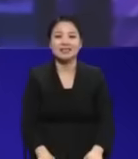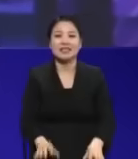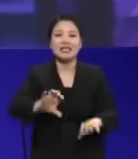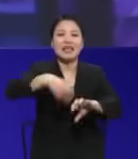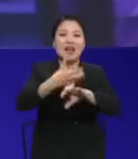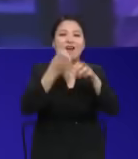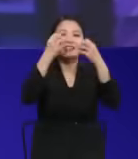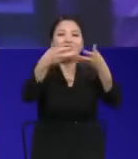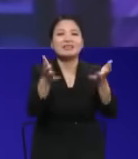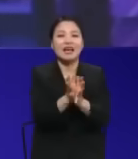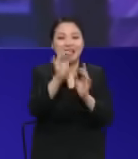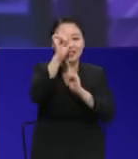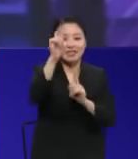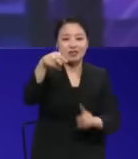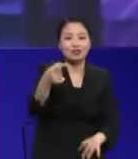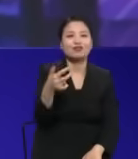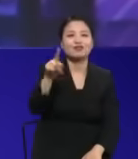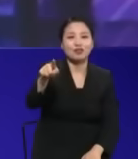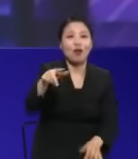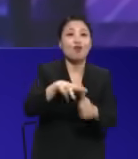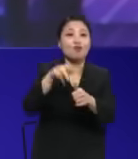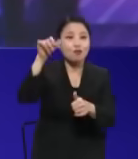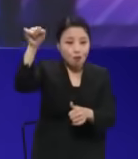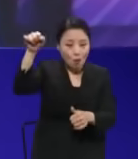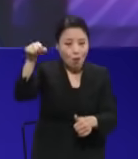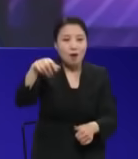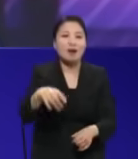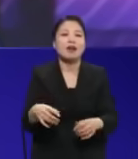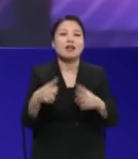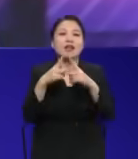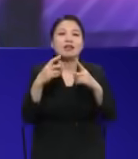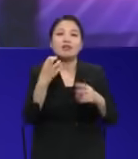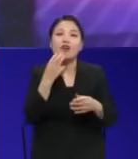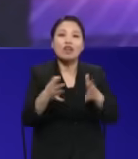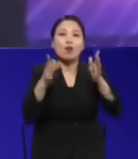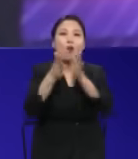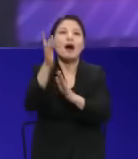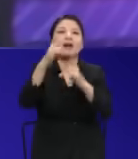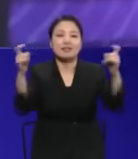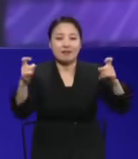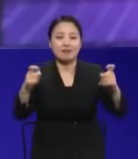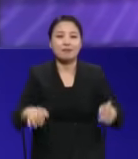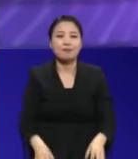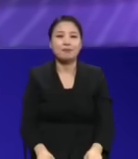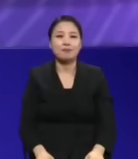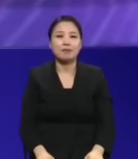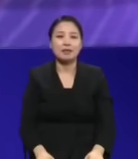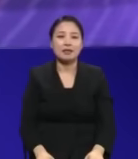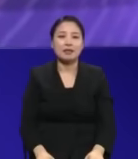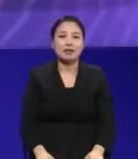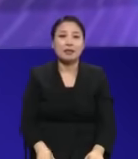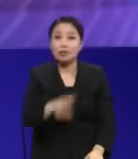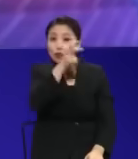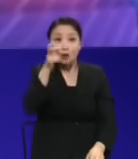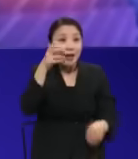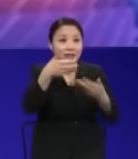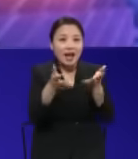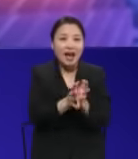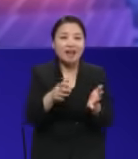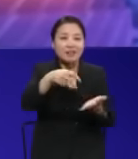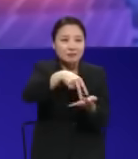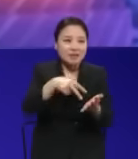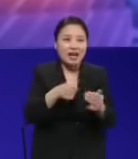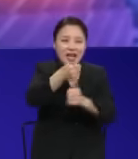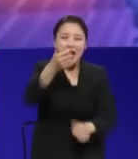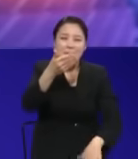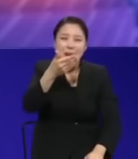개혁신당 이준석 후보가 출마한 곳이죠. 경기 화성을부터 갑니다. 개혁신당에선 이길 수 있다, 골든크로스 나타났다 이렇게